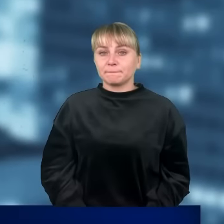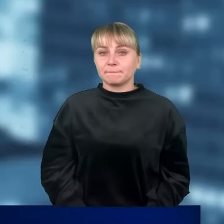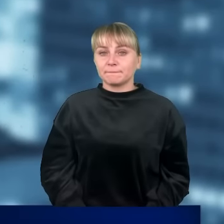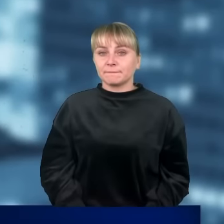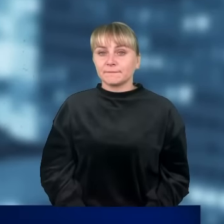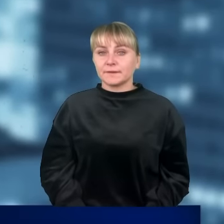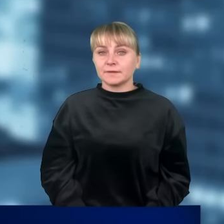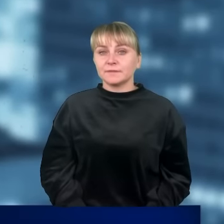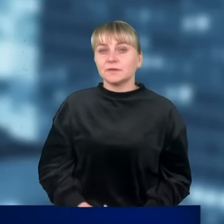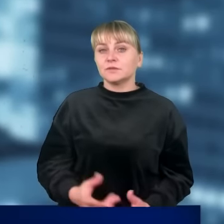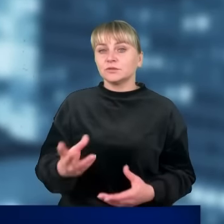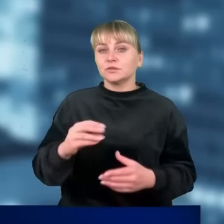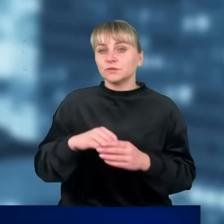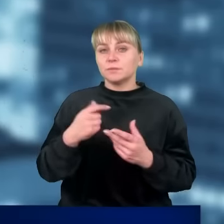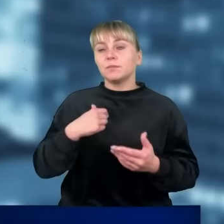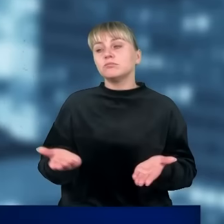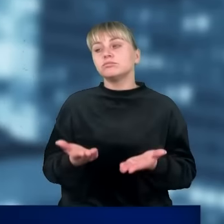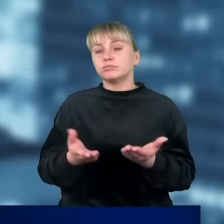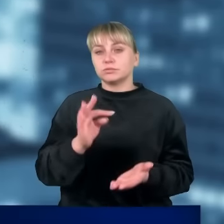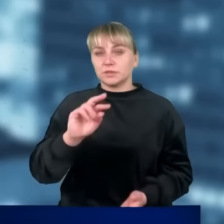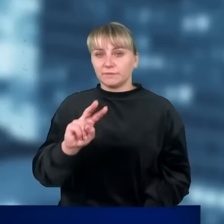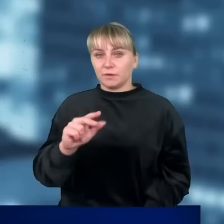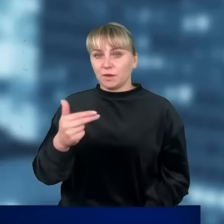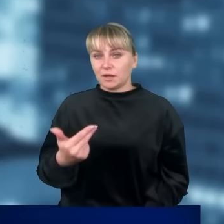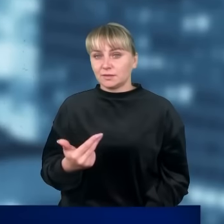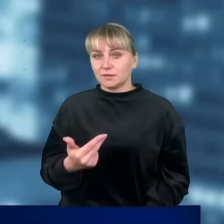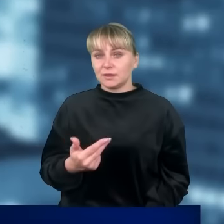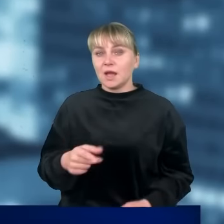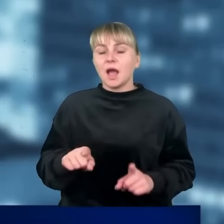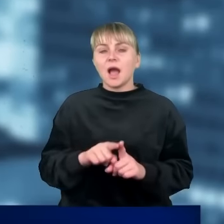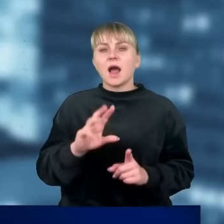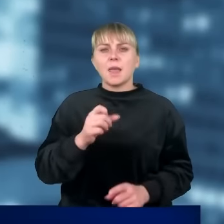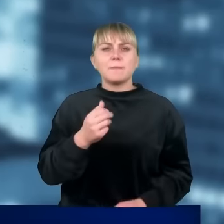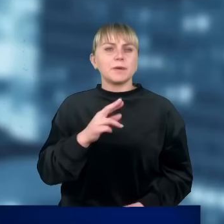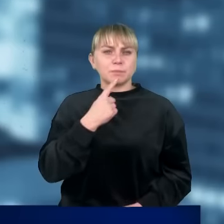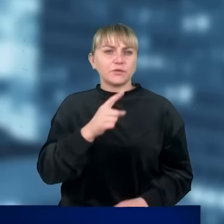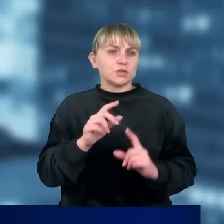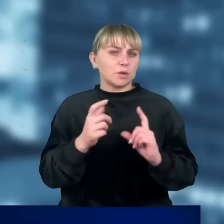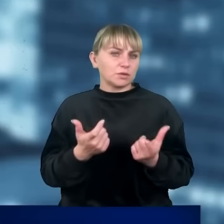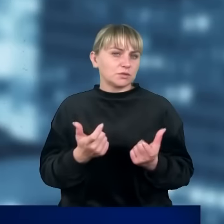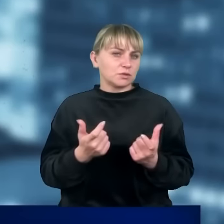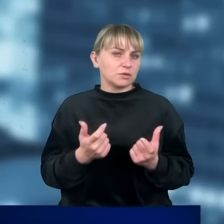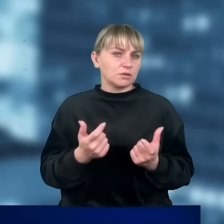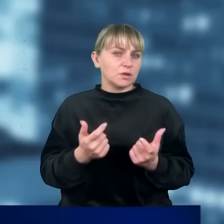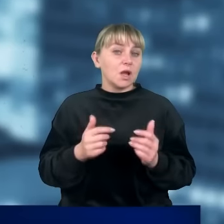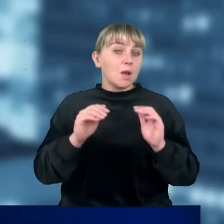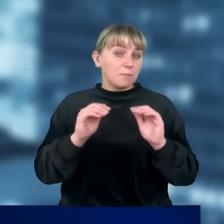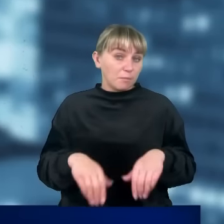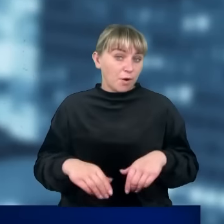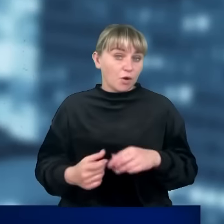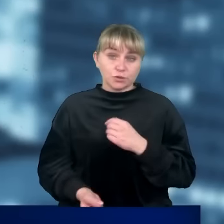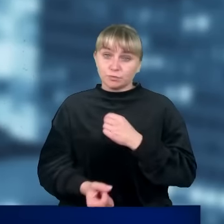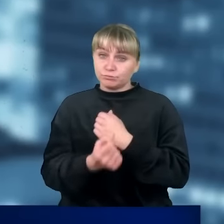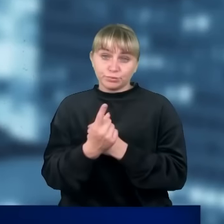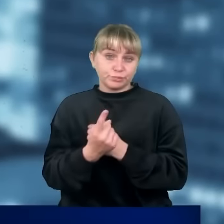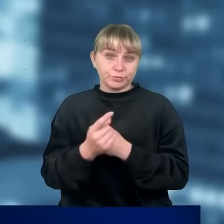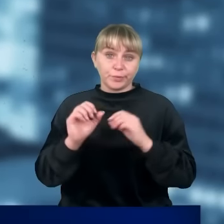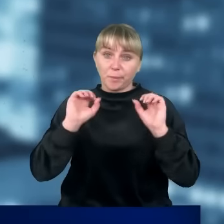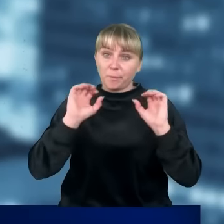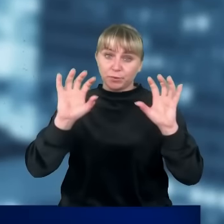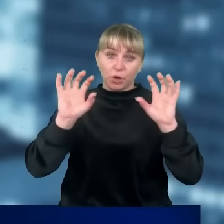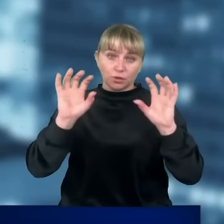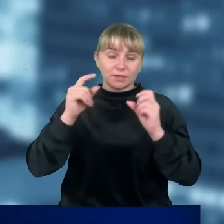maślanymi bułeczkami i domowym ciastem babcia Kasia. Lempart powiedziała między innymi tak: może się zdarzyć tak, że będziemy wspominać ten protest jako pierwszy, w